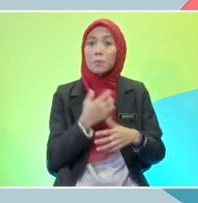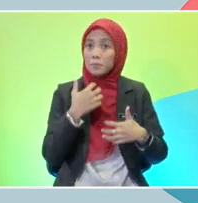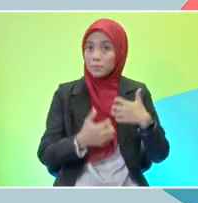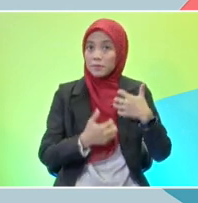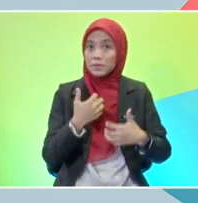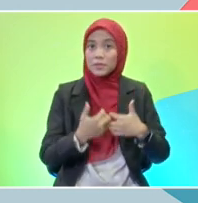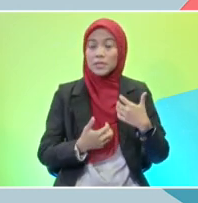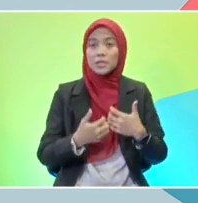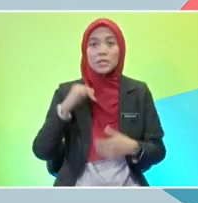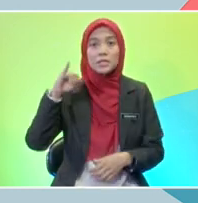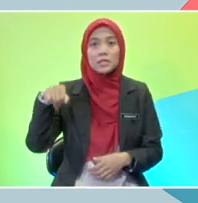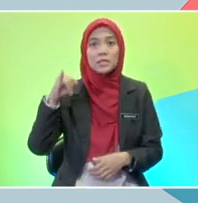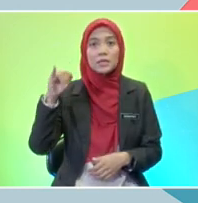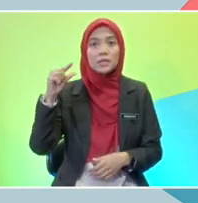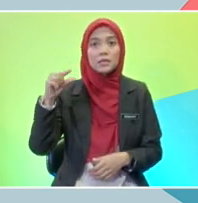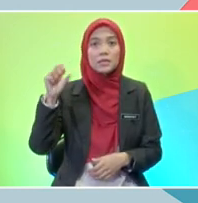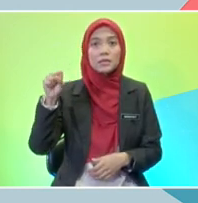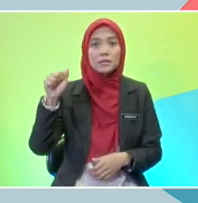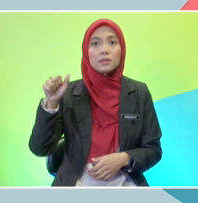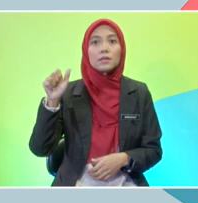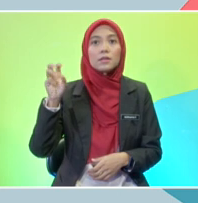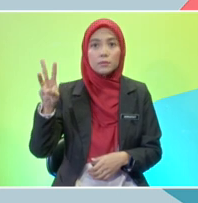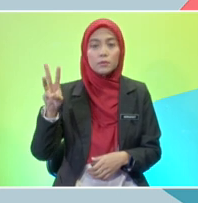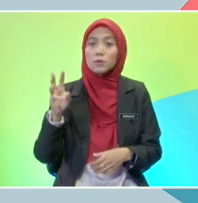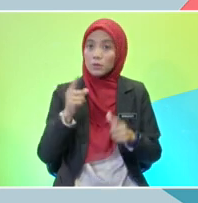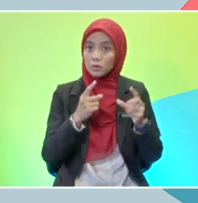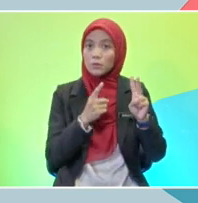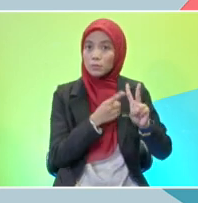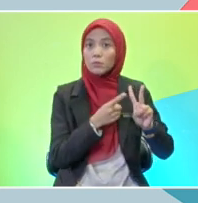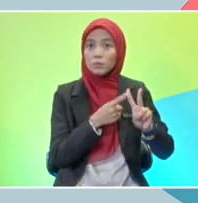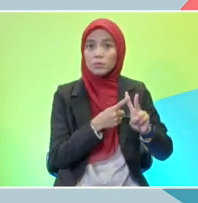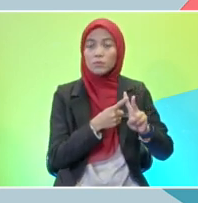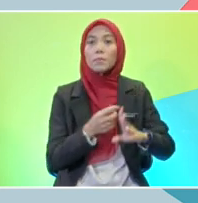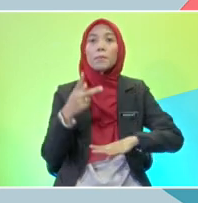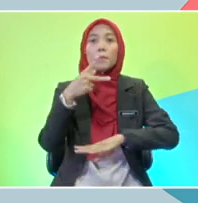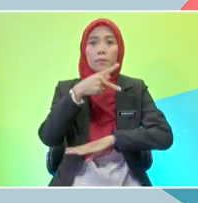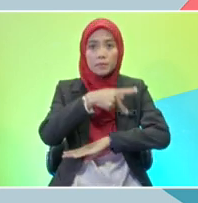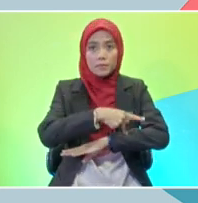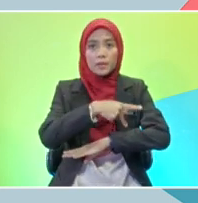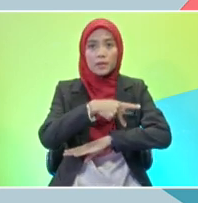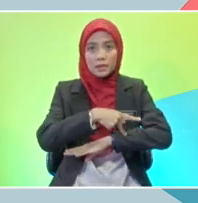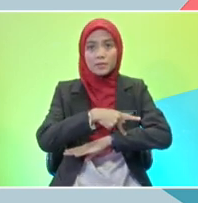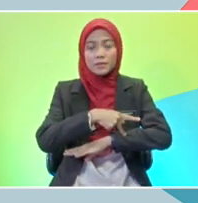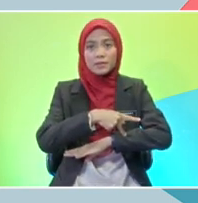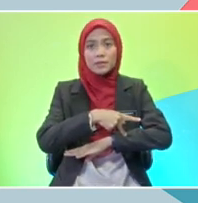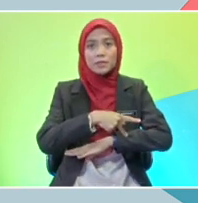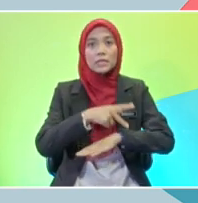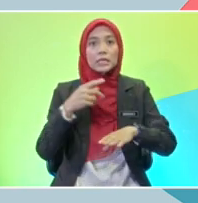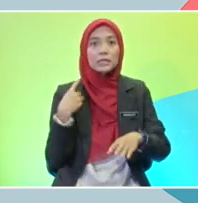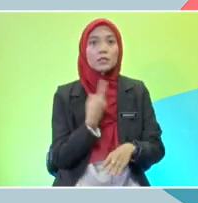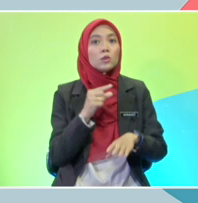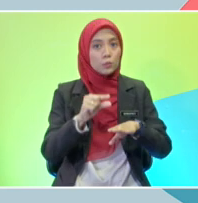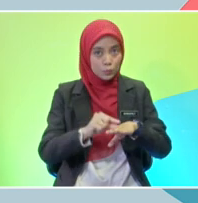Jisoo ya Yang kedua kita menggunakan pahat tadi ada rias sebut pahat itulah rupa pahat yang kita gunakan